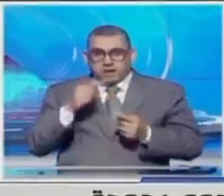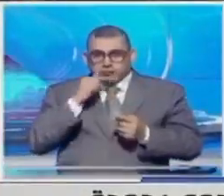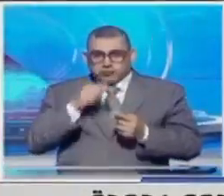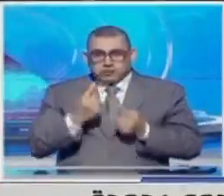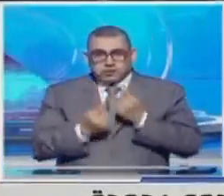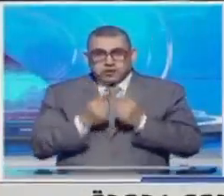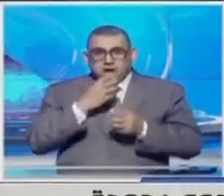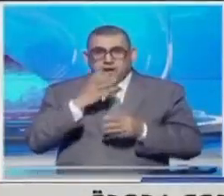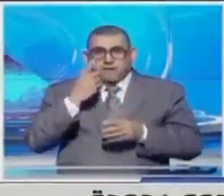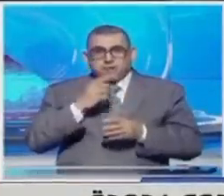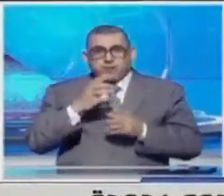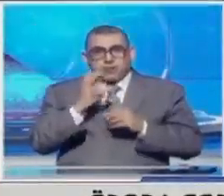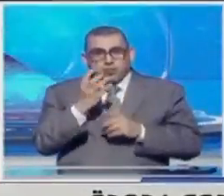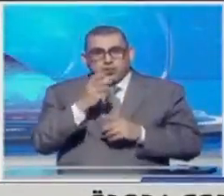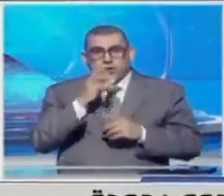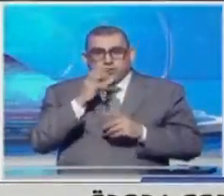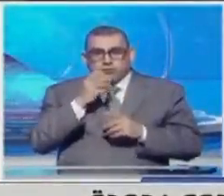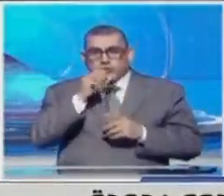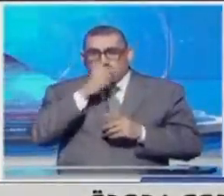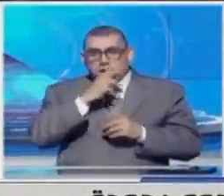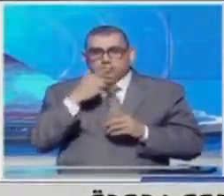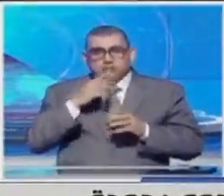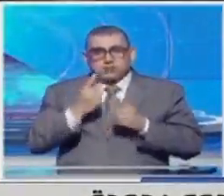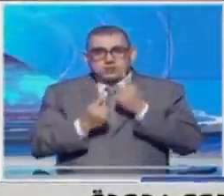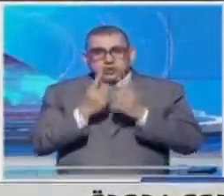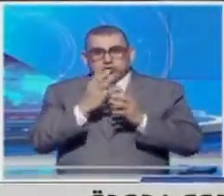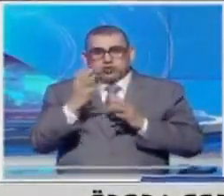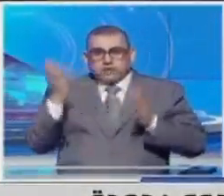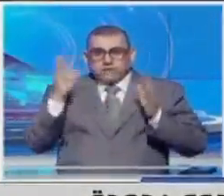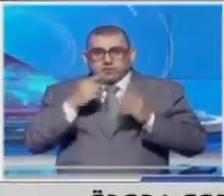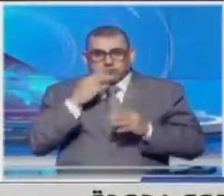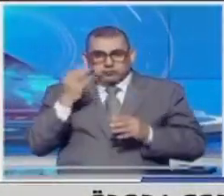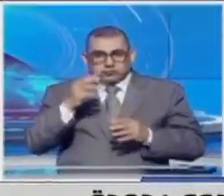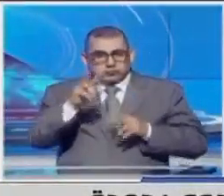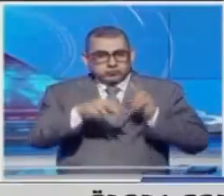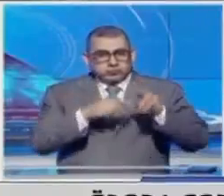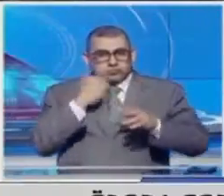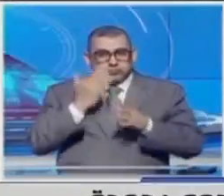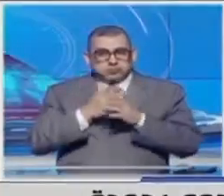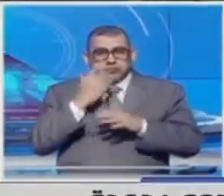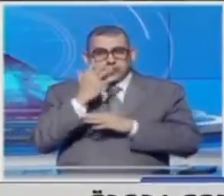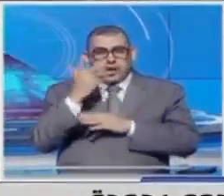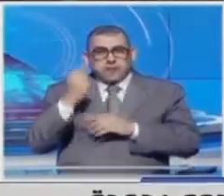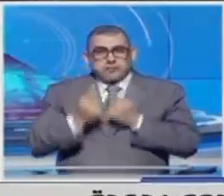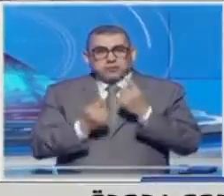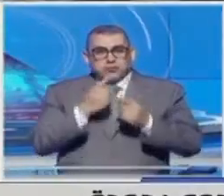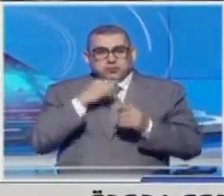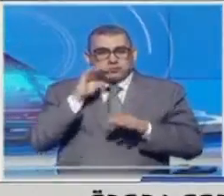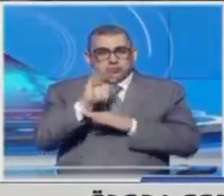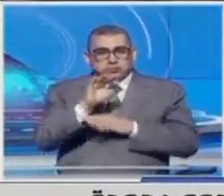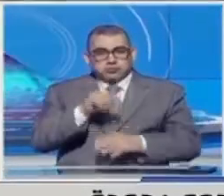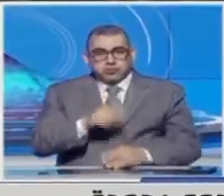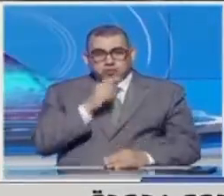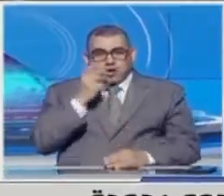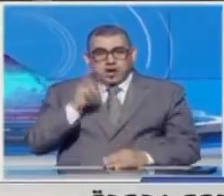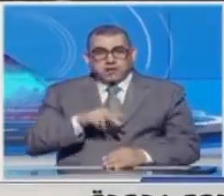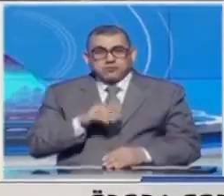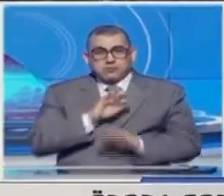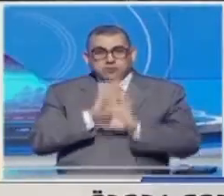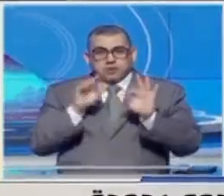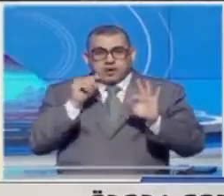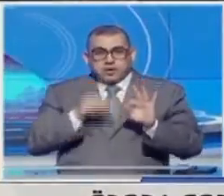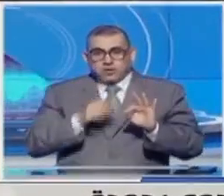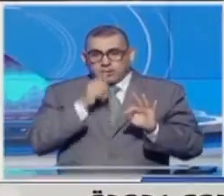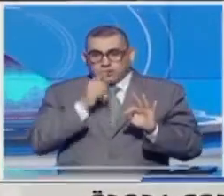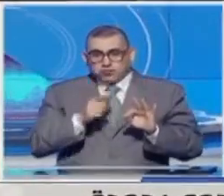شتلات الفاكهة بكافة أنواعها الاستوائية وأشجار الفاكهة النادرة وشتلات الخضر للزراعات المحمية بالإضافة إلى شتلات